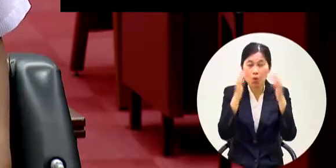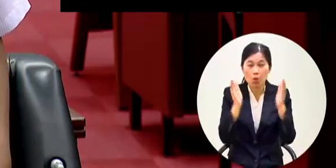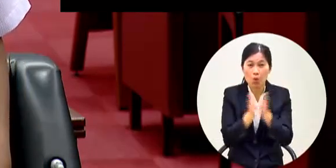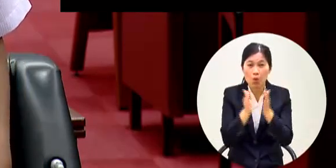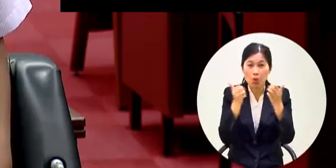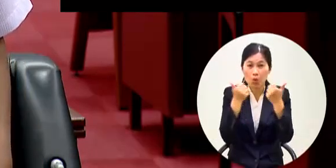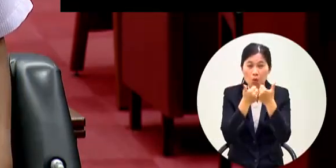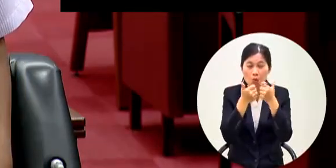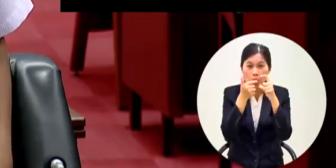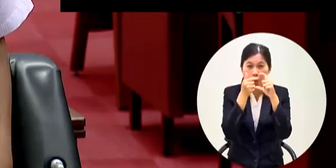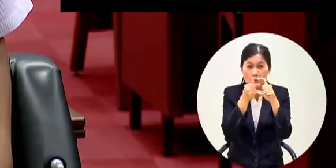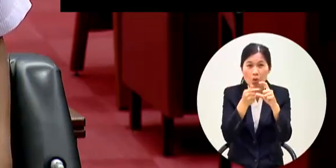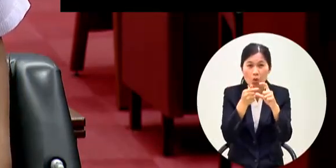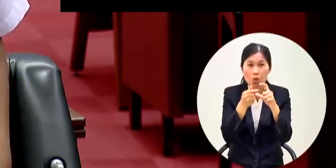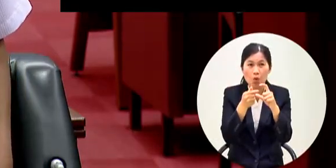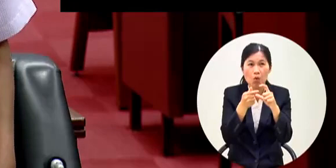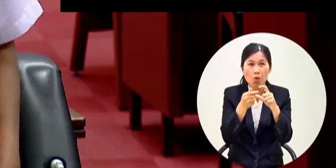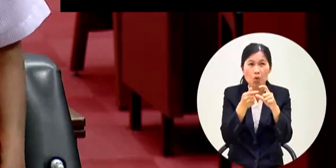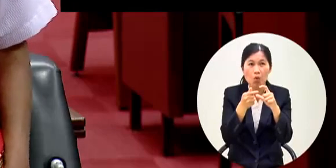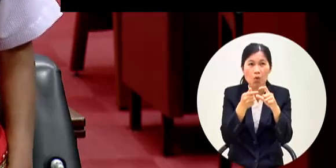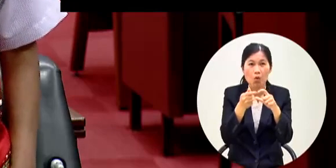将近沦陷了20年，